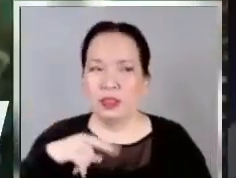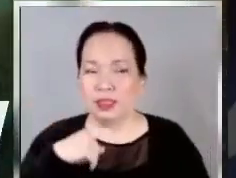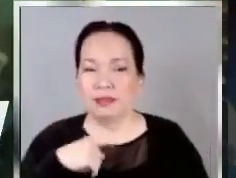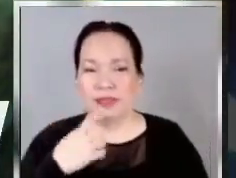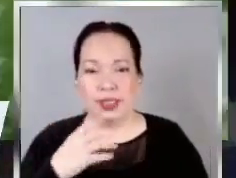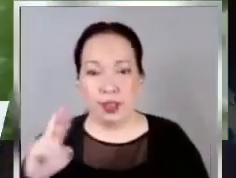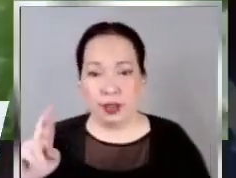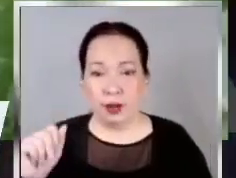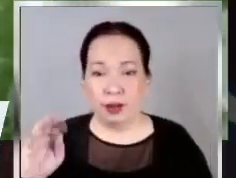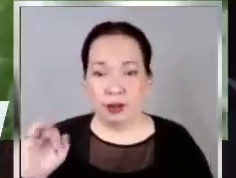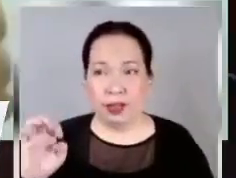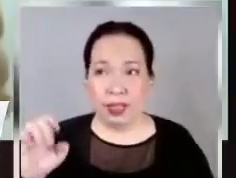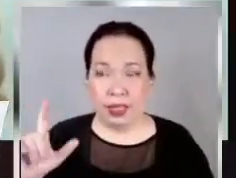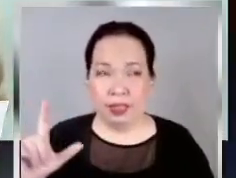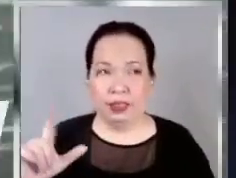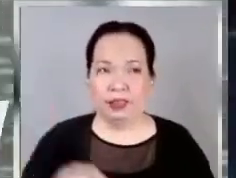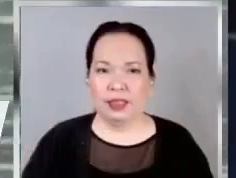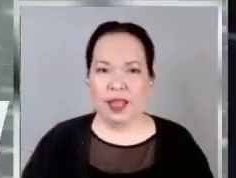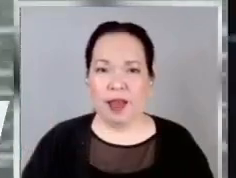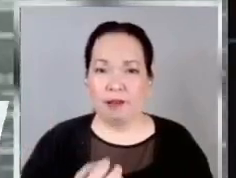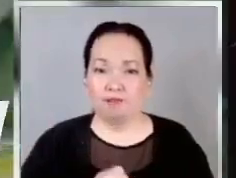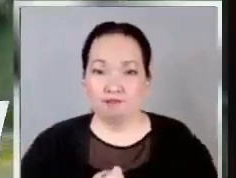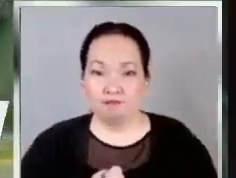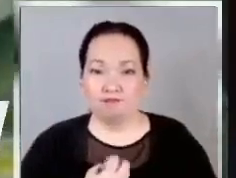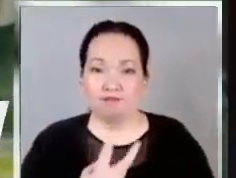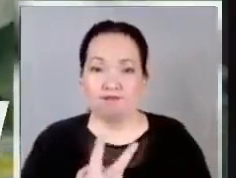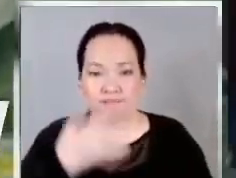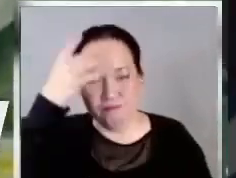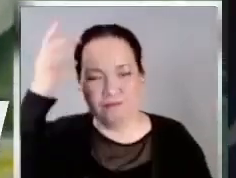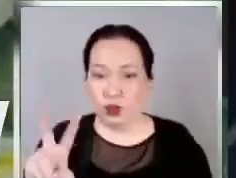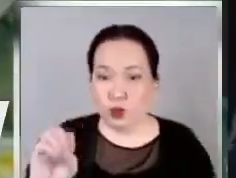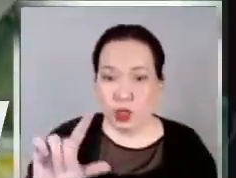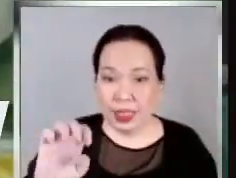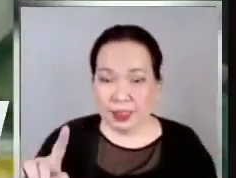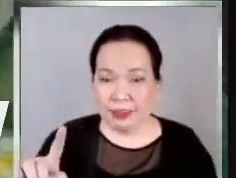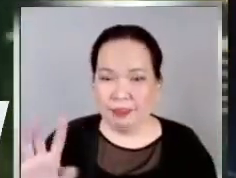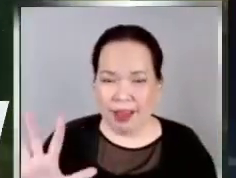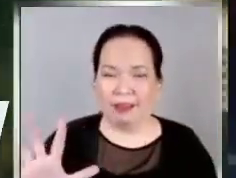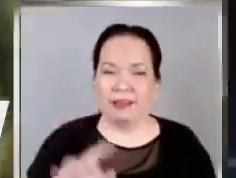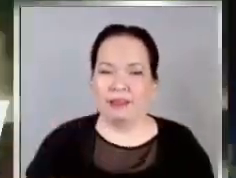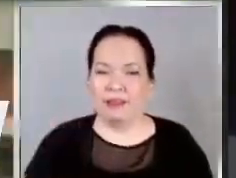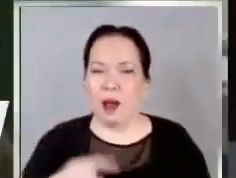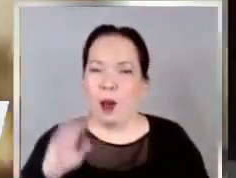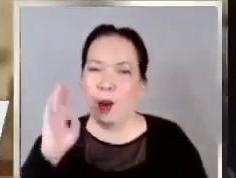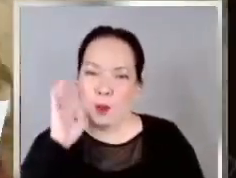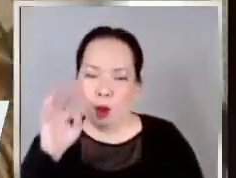Nakababata siyang kapatid ni Steve Armstrong na gagampanan ni Miguel Tan Felix.